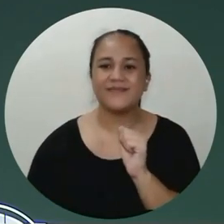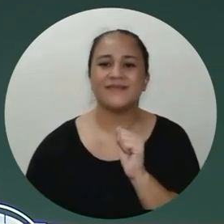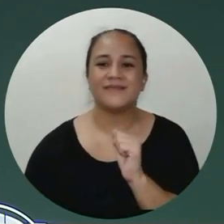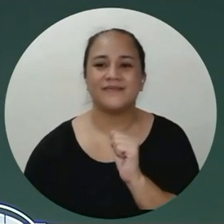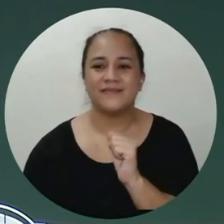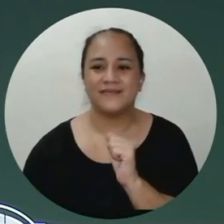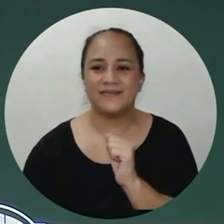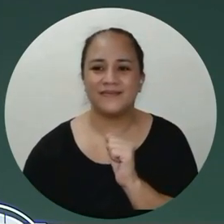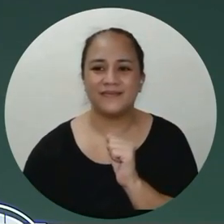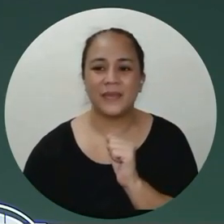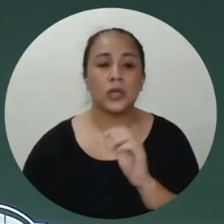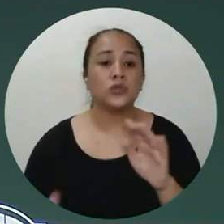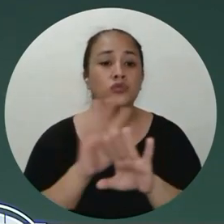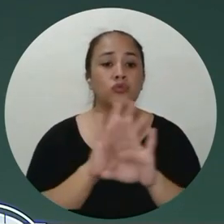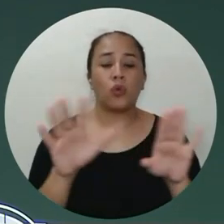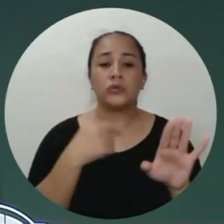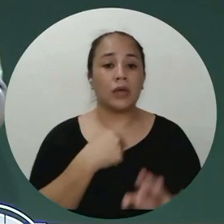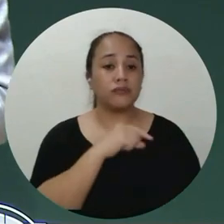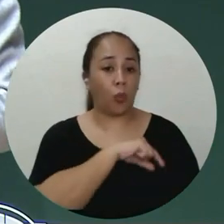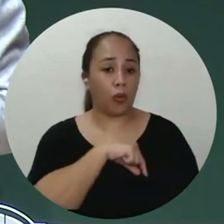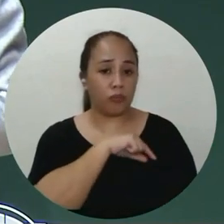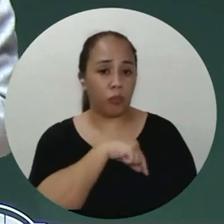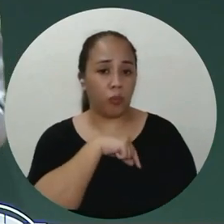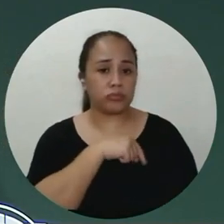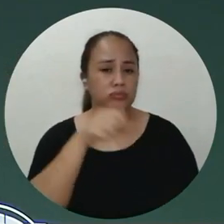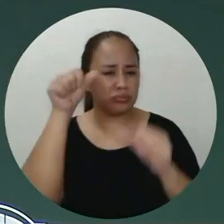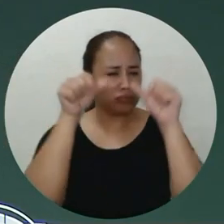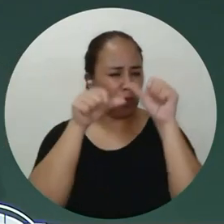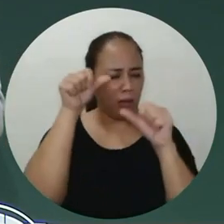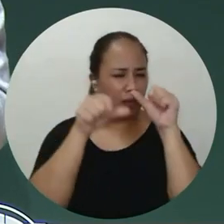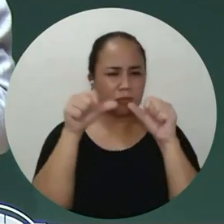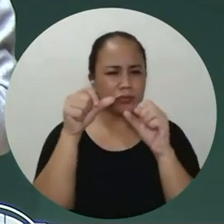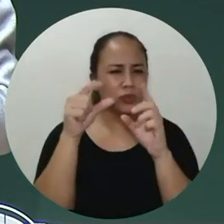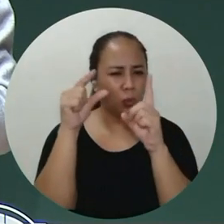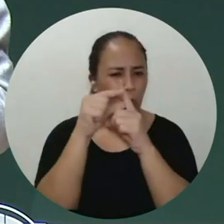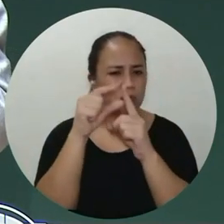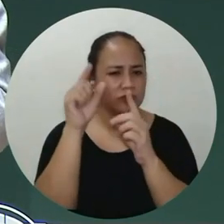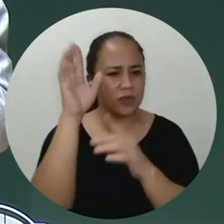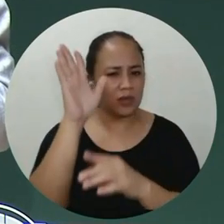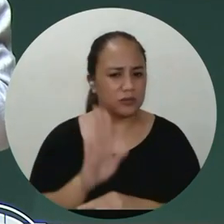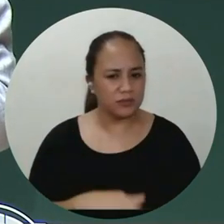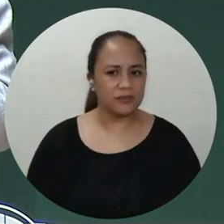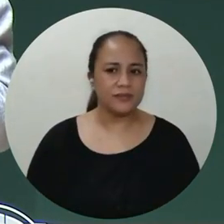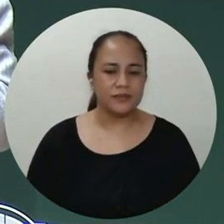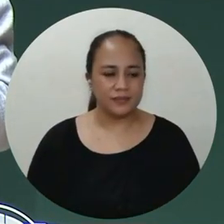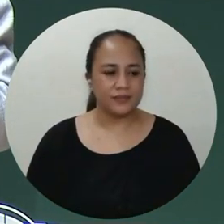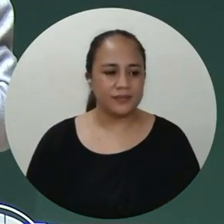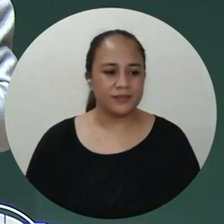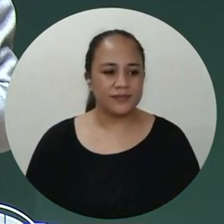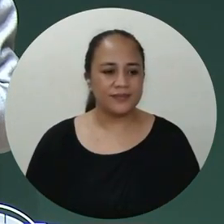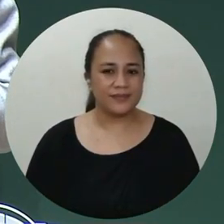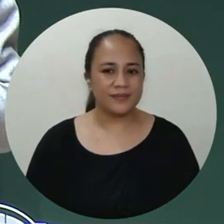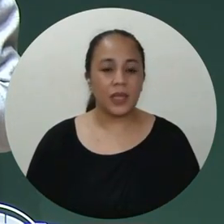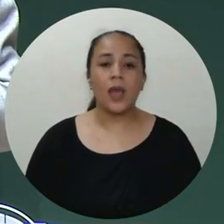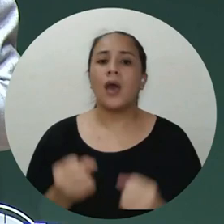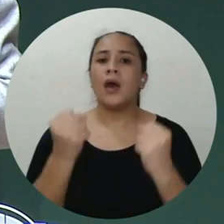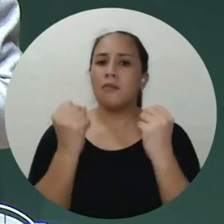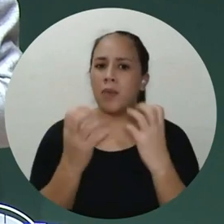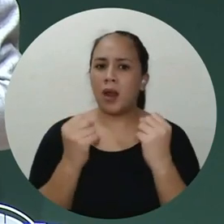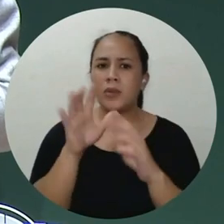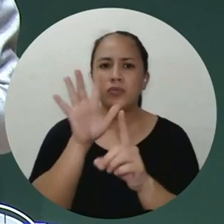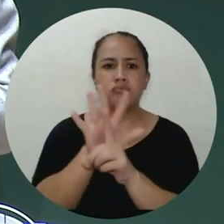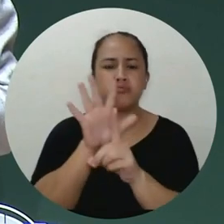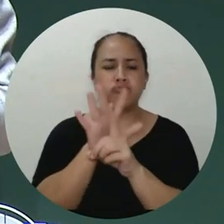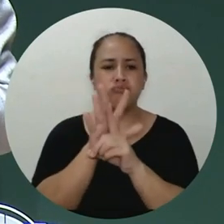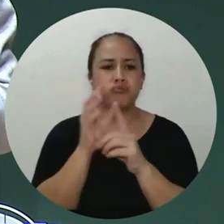You do not have the qualifications to doubt the word of God. 그러니까 성경 속에 그 유명한 인물들이 있잖아요. There are many famous figures in the